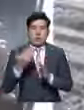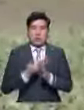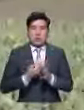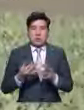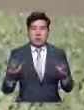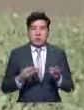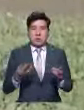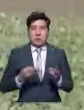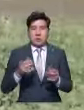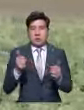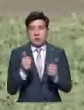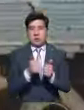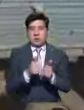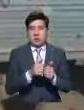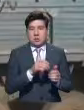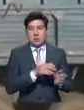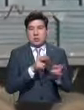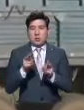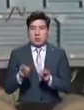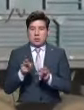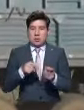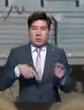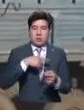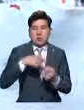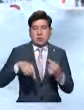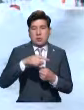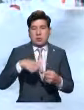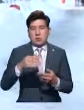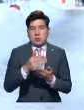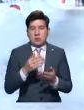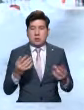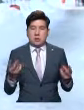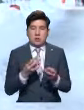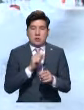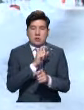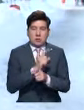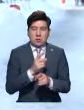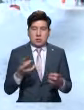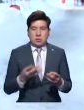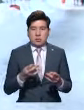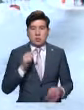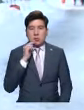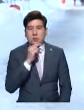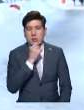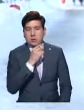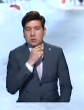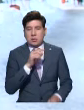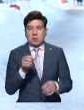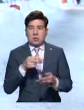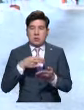көрші елден келетін экспортқа экономикалық шектеу қою керек, дейді экономистер. Ресейден алынатын қантқа біз